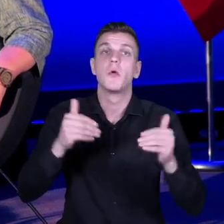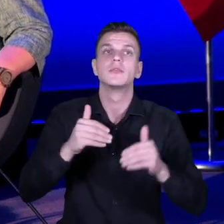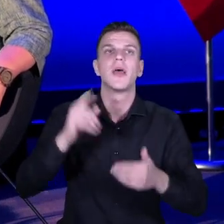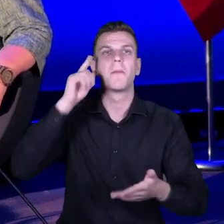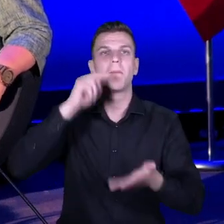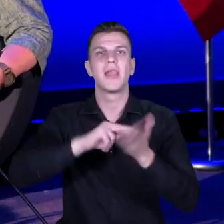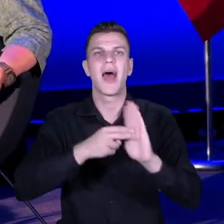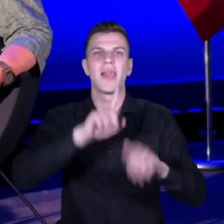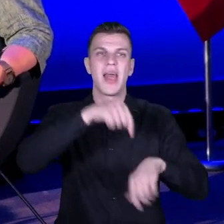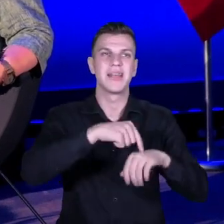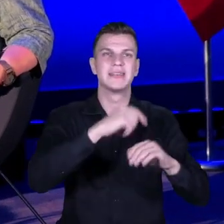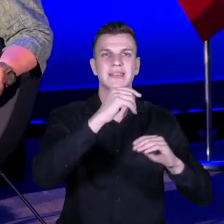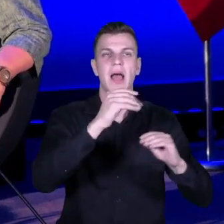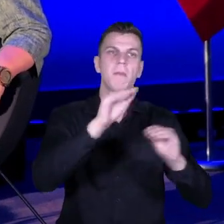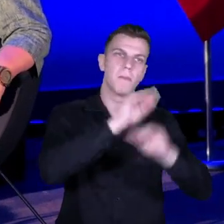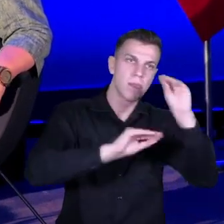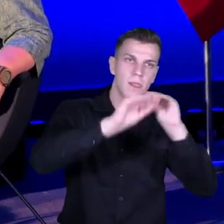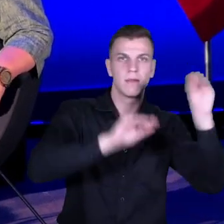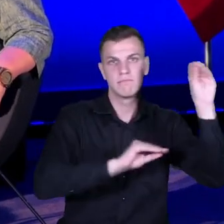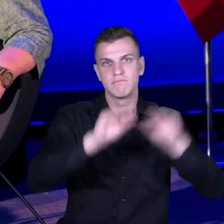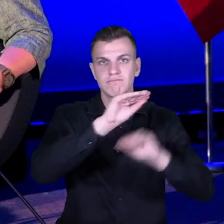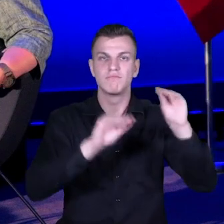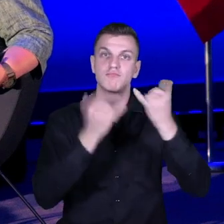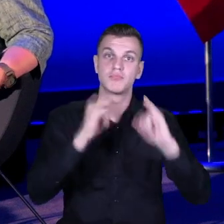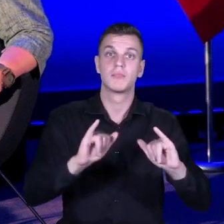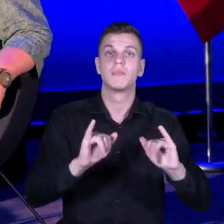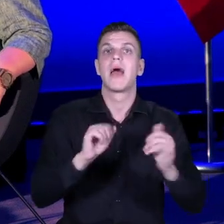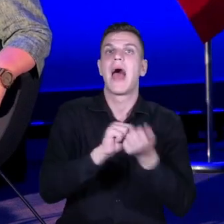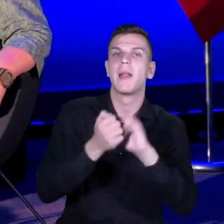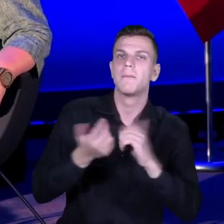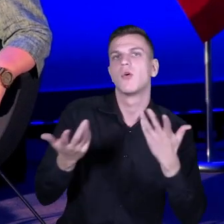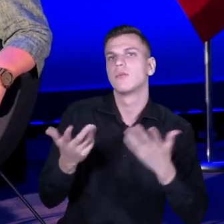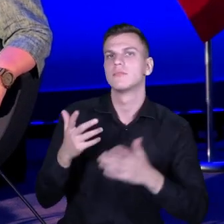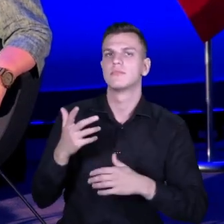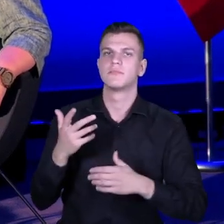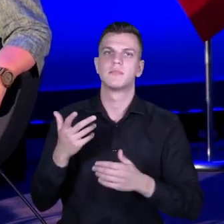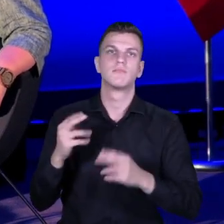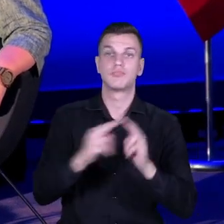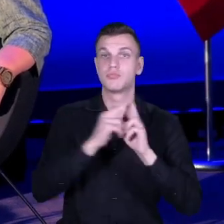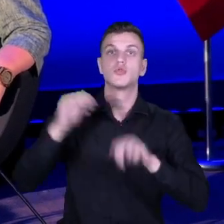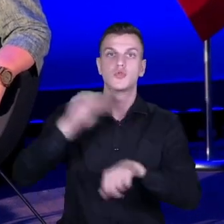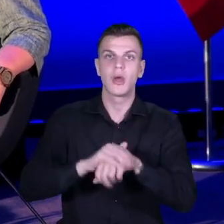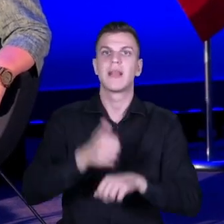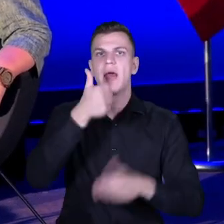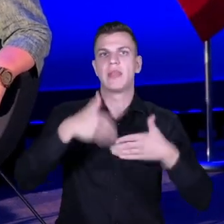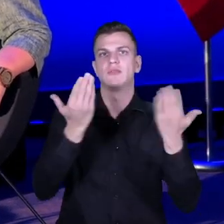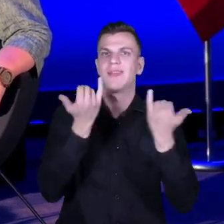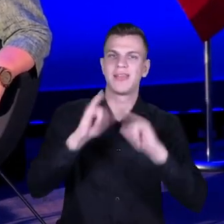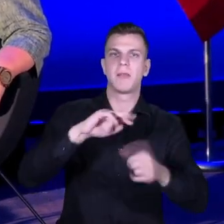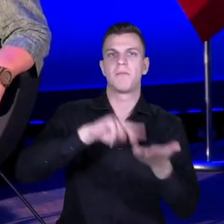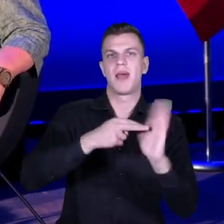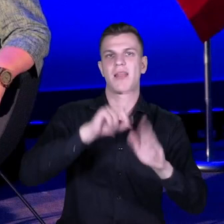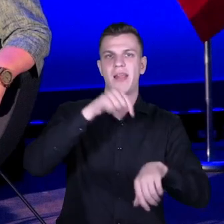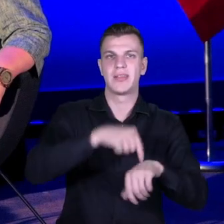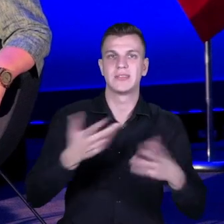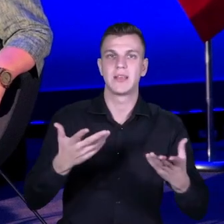albo mieć zgodę na to, że go zmienimy na dany dzień. O zadaniu interdyscyplinarnym legendarnym, które miało taki tytuł